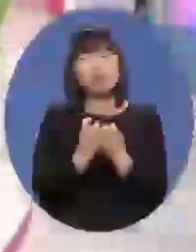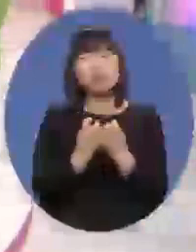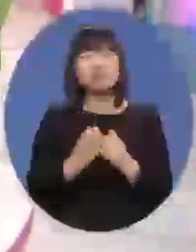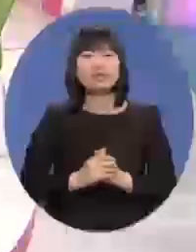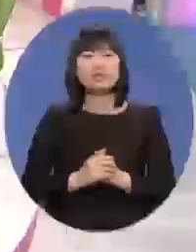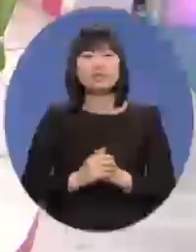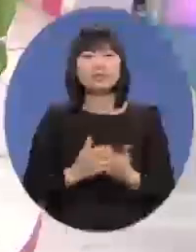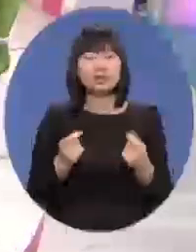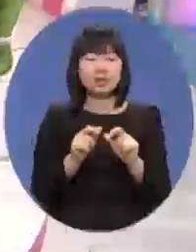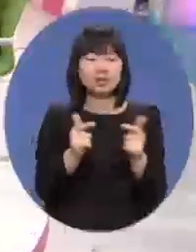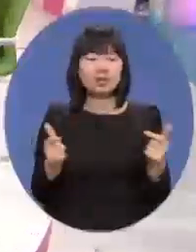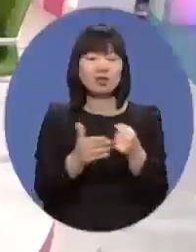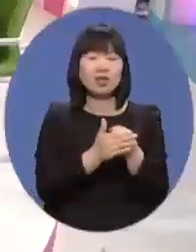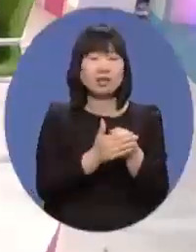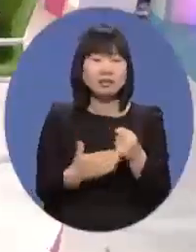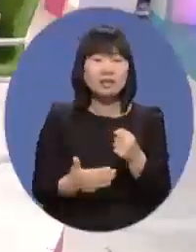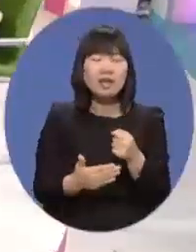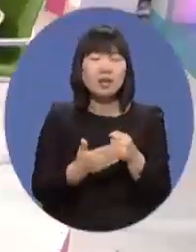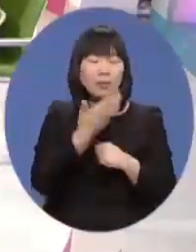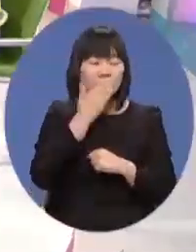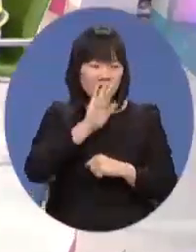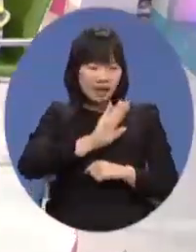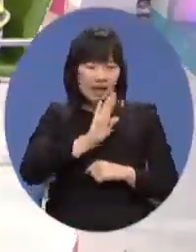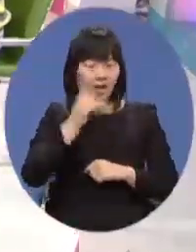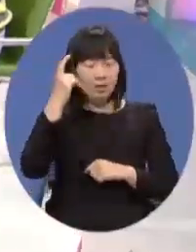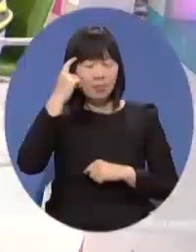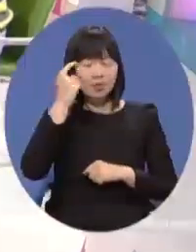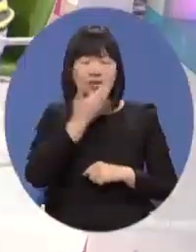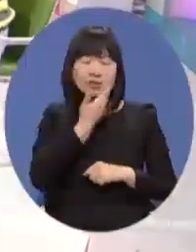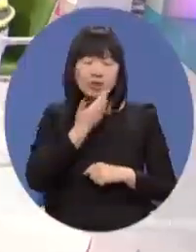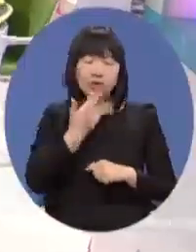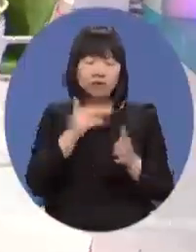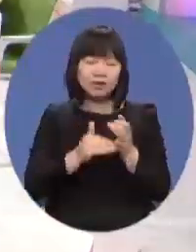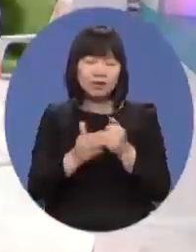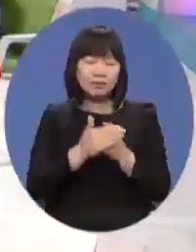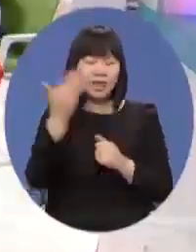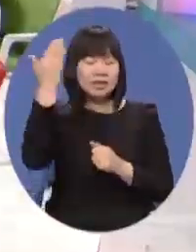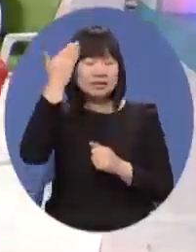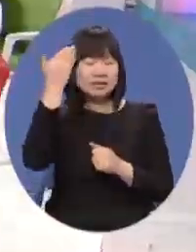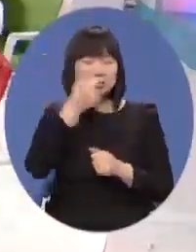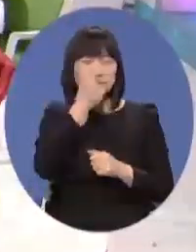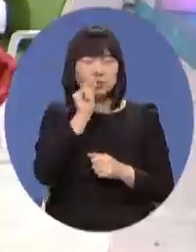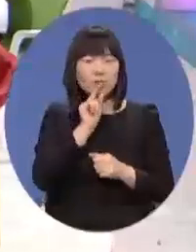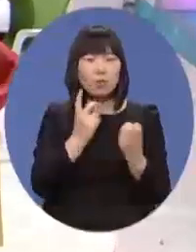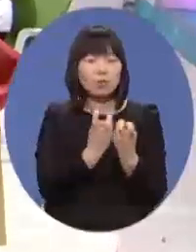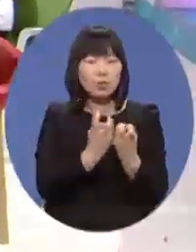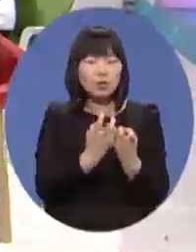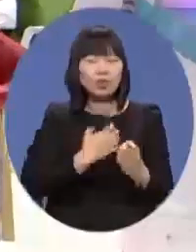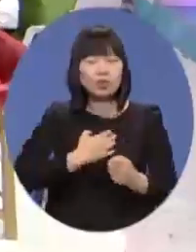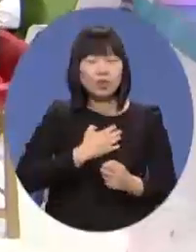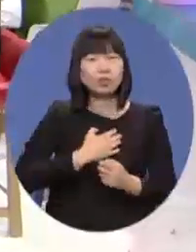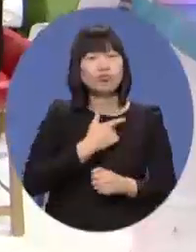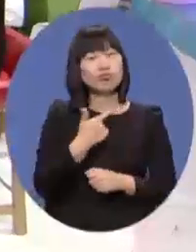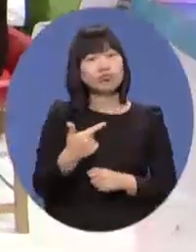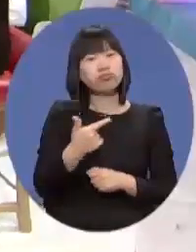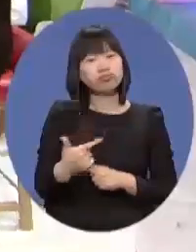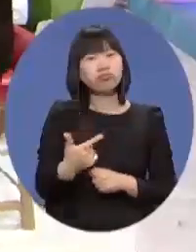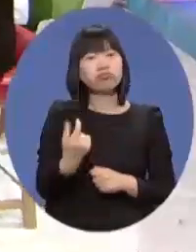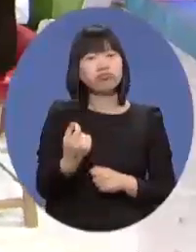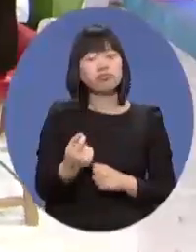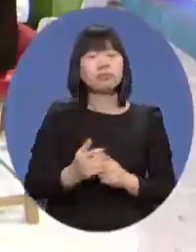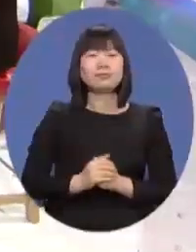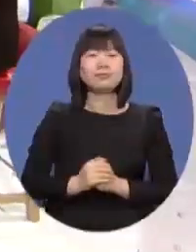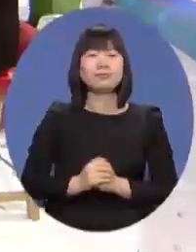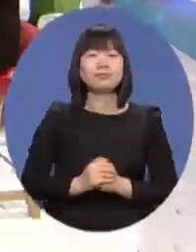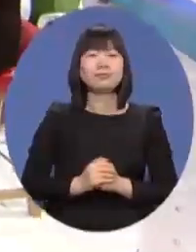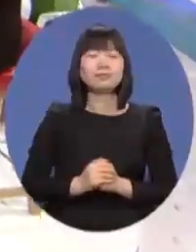네. 그러니까 이런 것 때문에, 예, 뭐 안 먹으면 머리에 영양소가 안 가서 머리가 나빠지잖아요. 이런 걸로 걱정을 많이 하시죠.